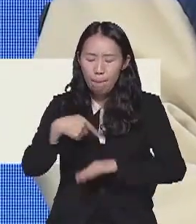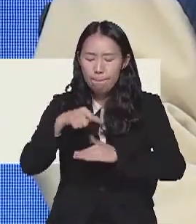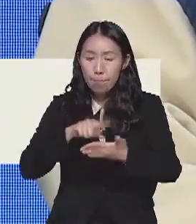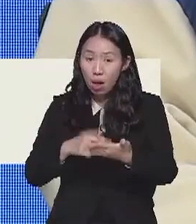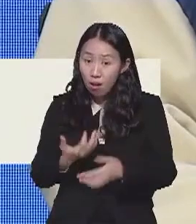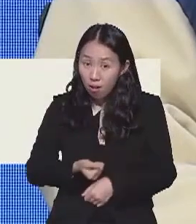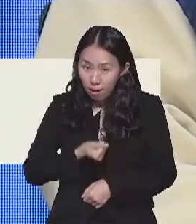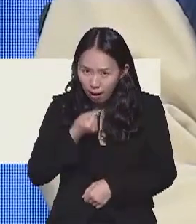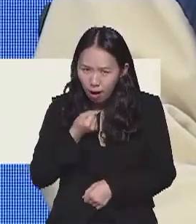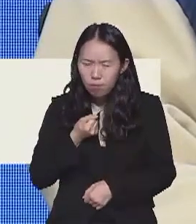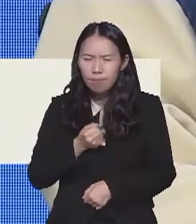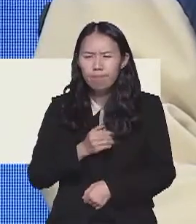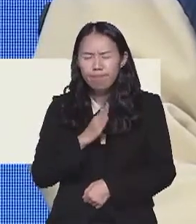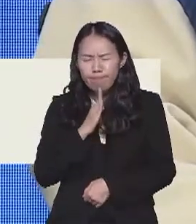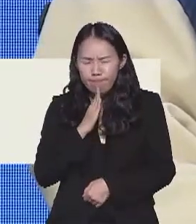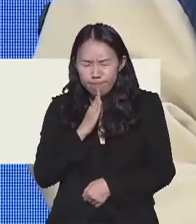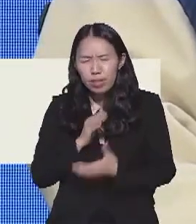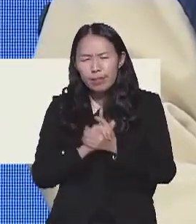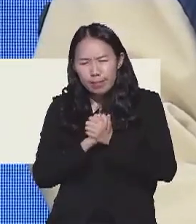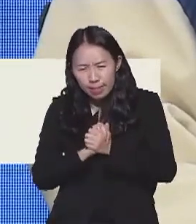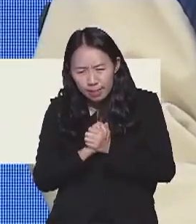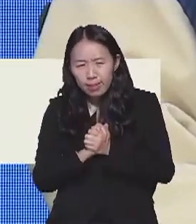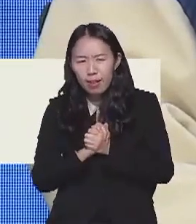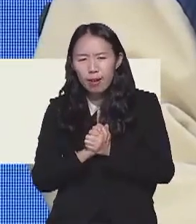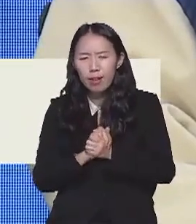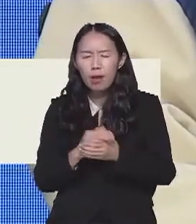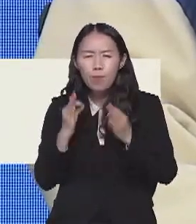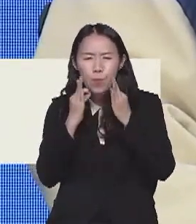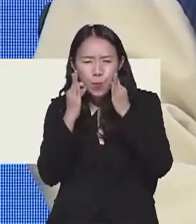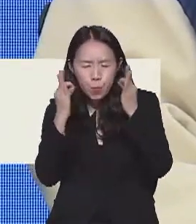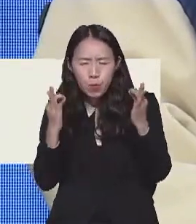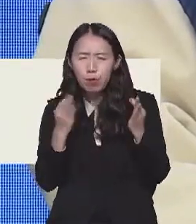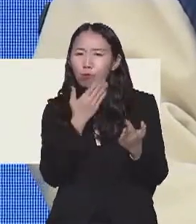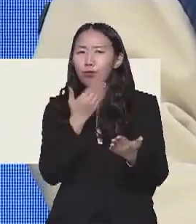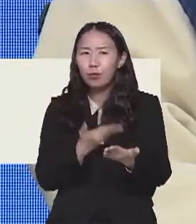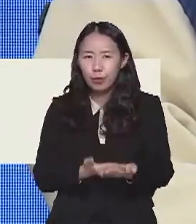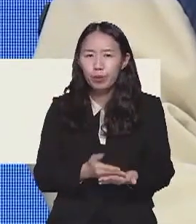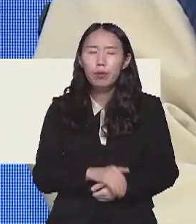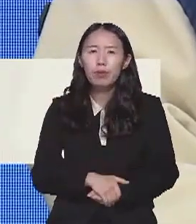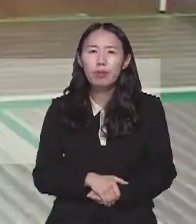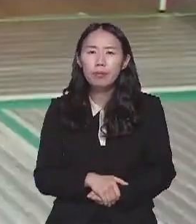가지고 절실하게 끝까지 임하는 것이 굉장히 중요합니다.